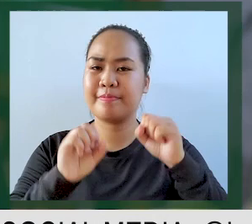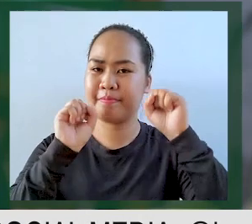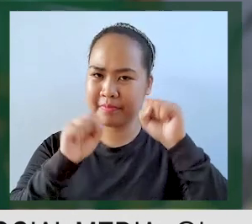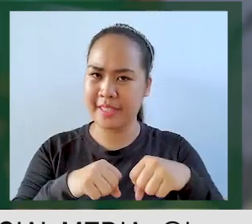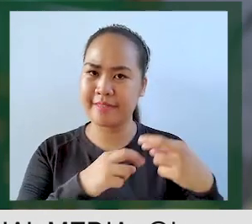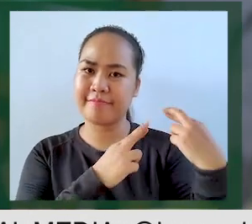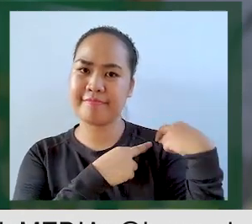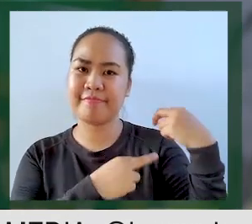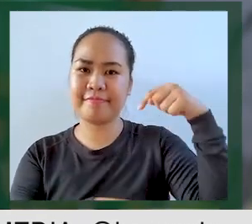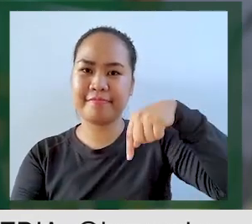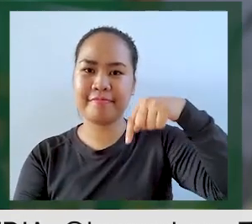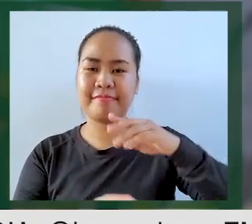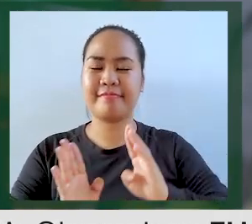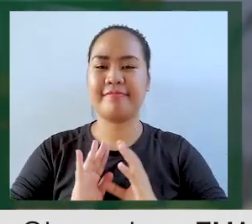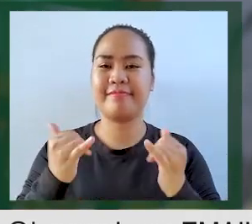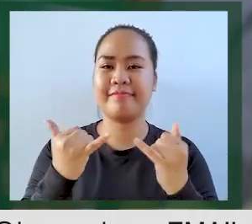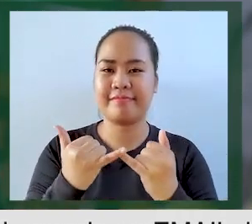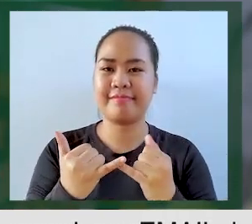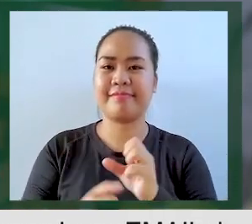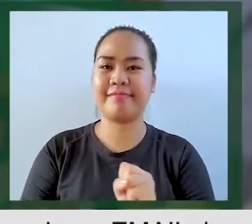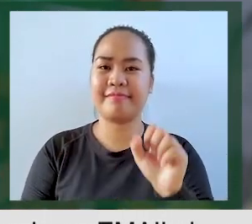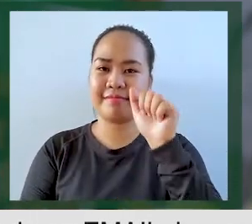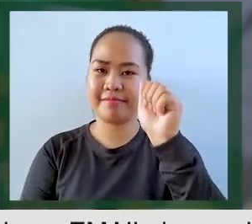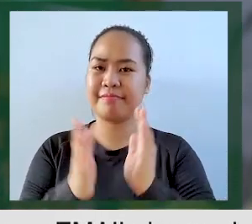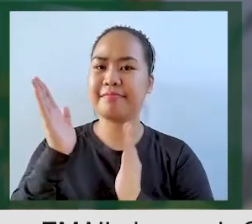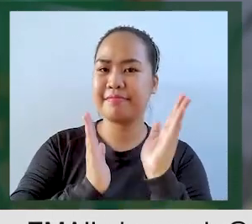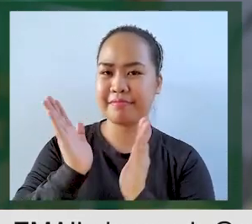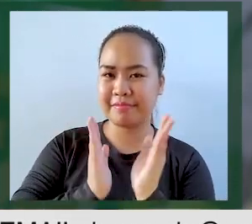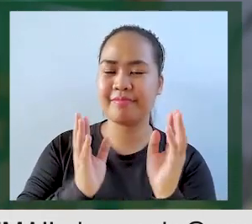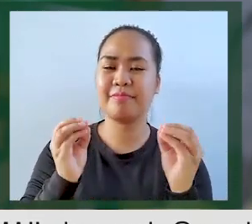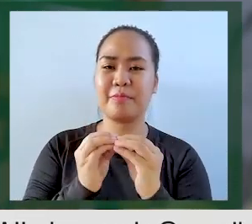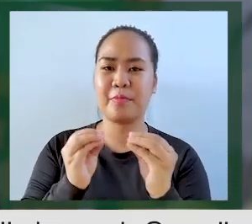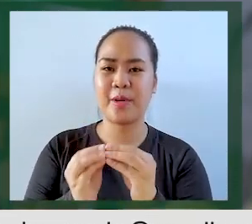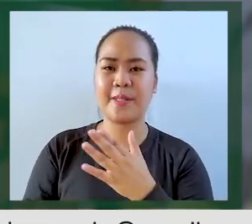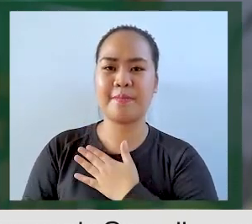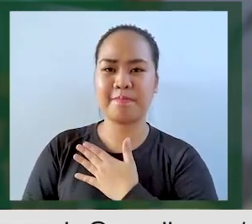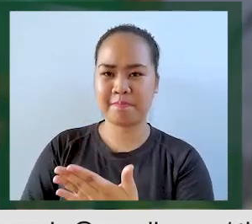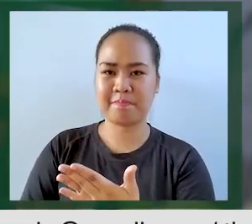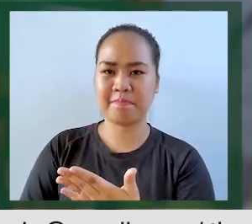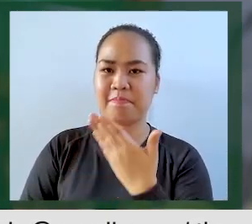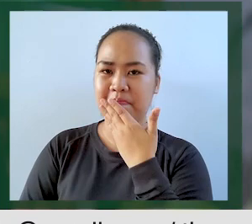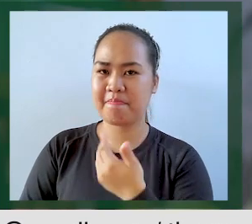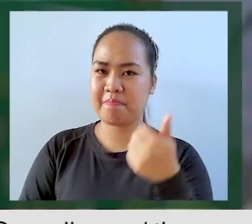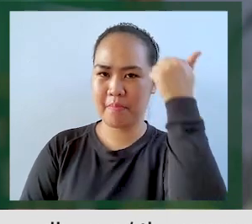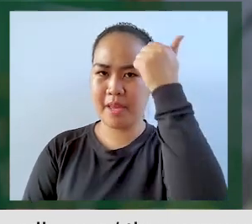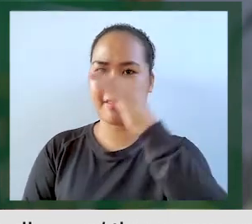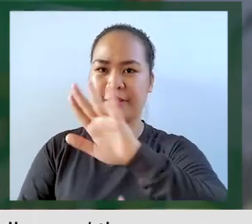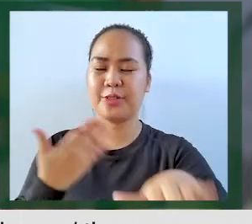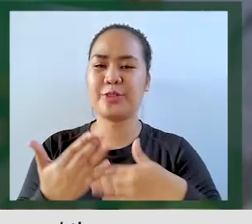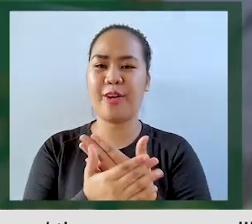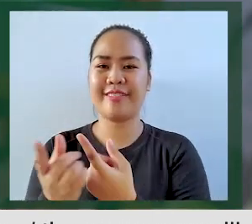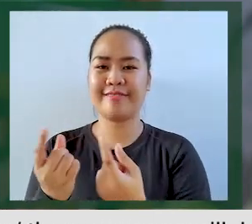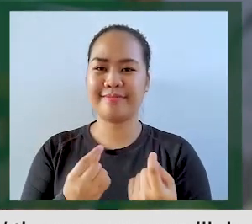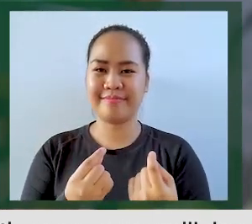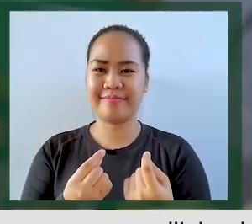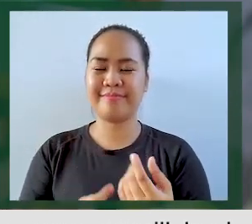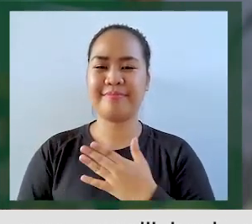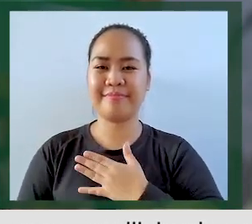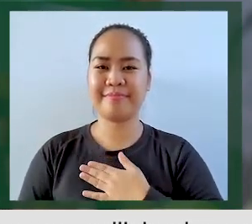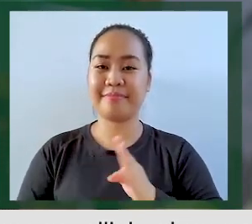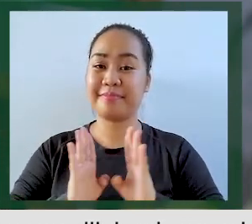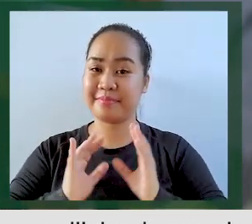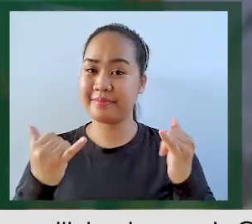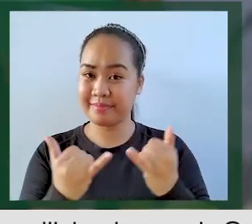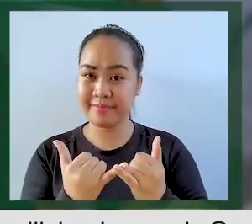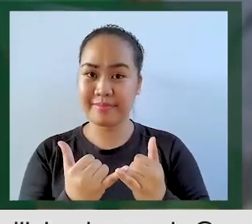maaasahan niyo po ang Barangay San Antonio na magseserbisyo sa inyo at maglilingkod sa abot ng aming mga makakaya. So